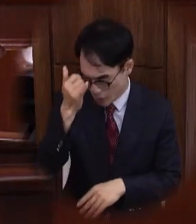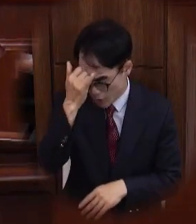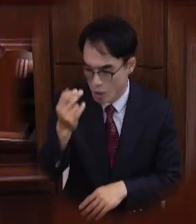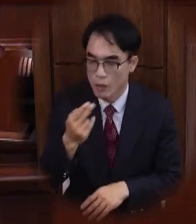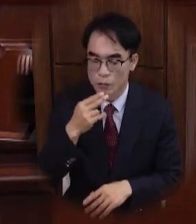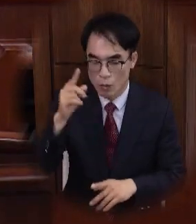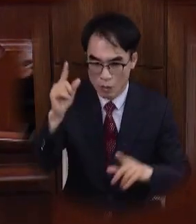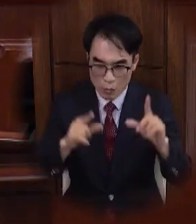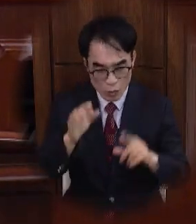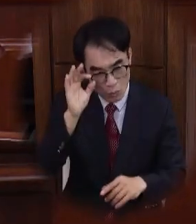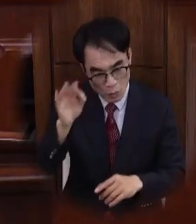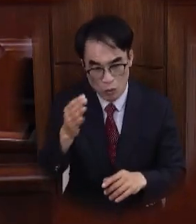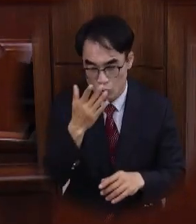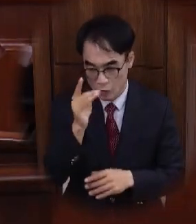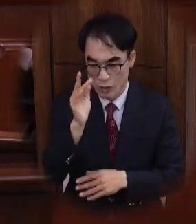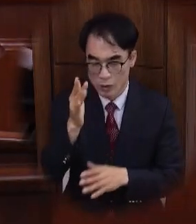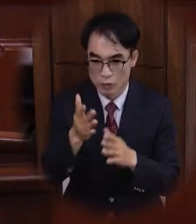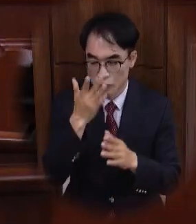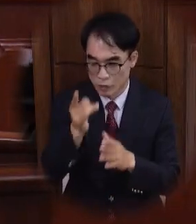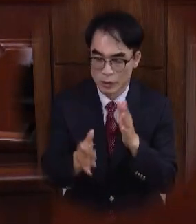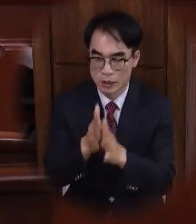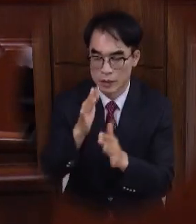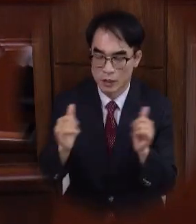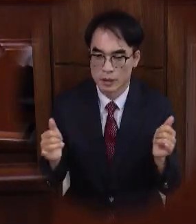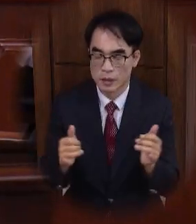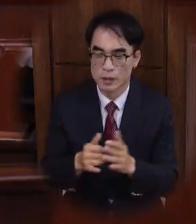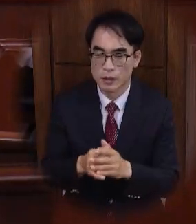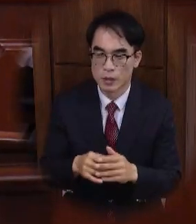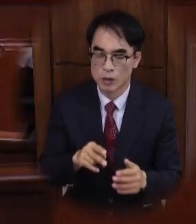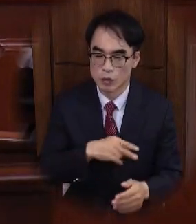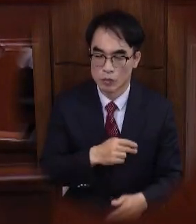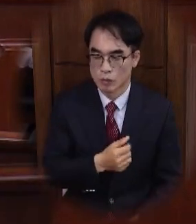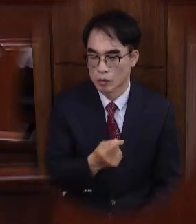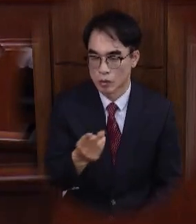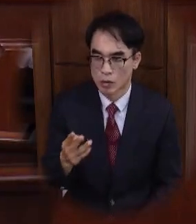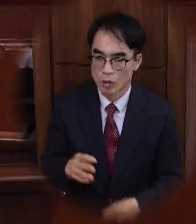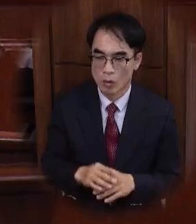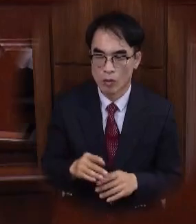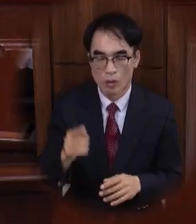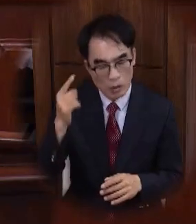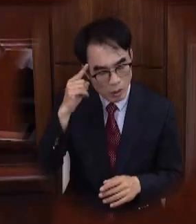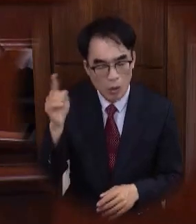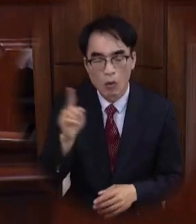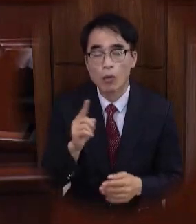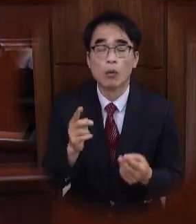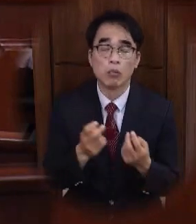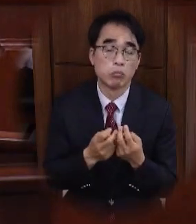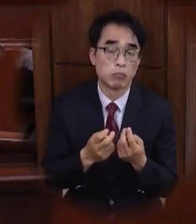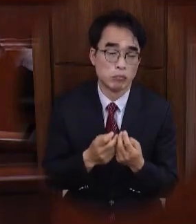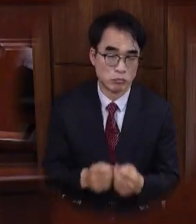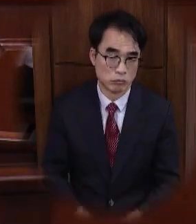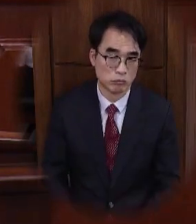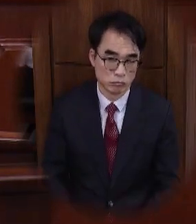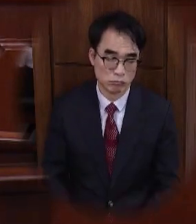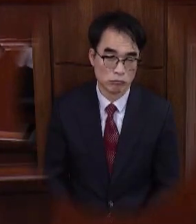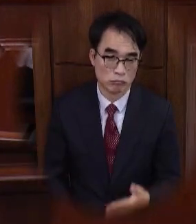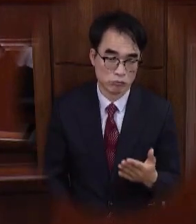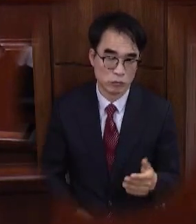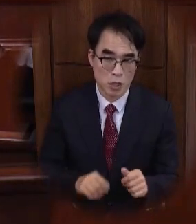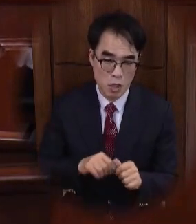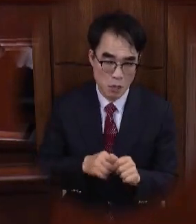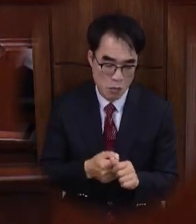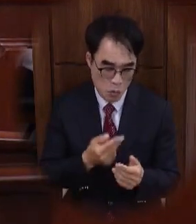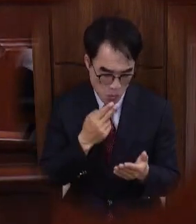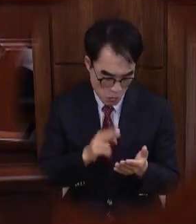지켜보는 순천 시민 순천 시의 의원들은 과연 어떻게 생각했을까요 본인의 징계 요구서가